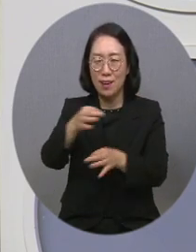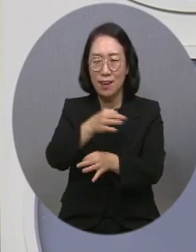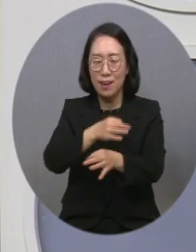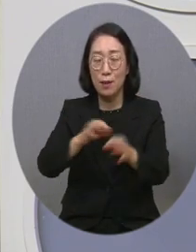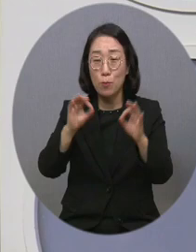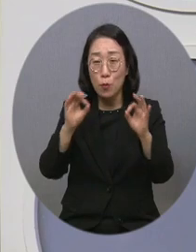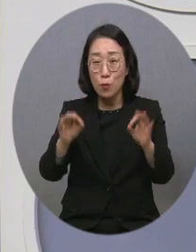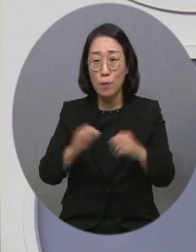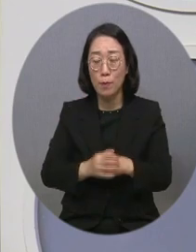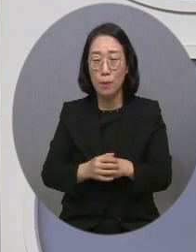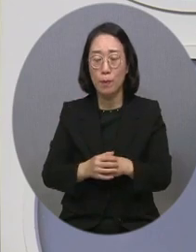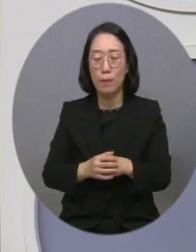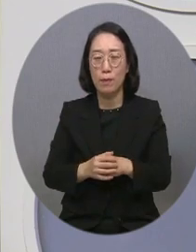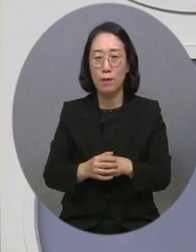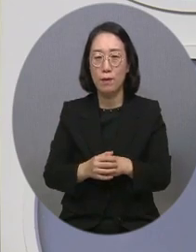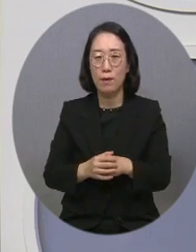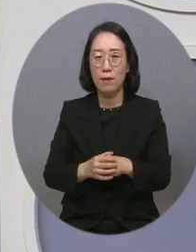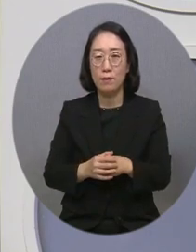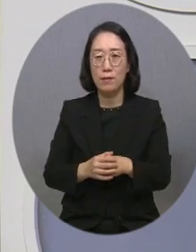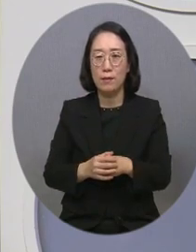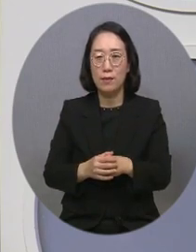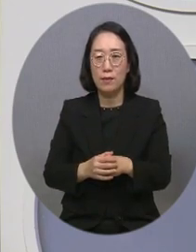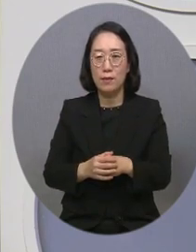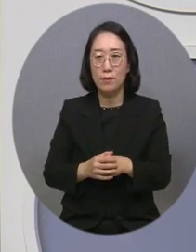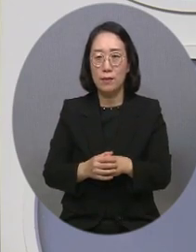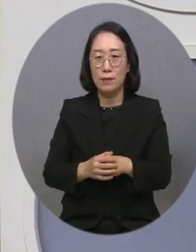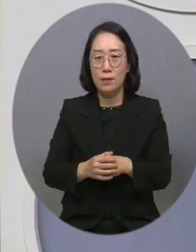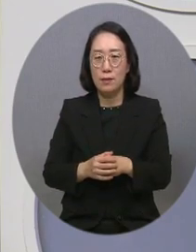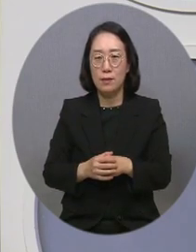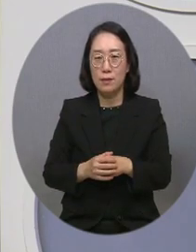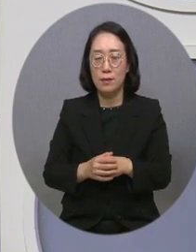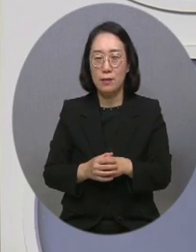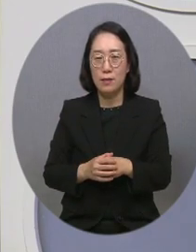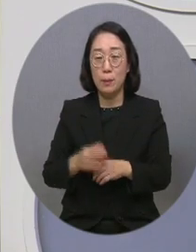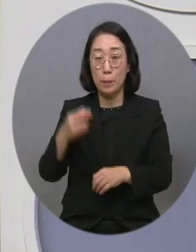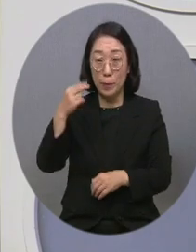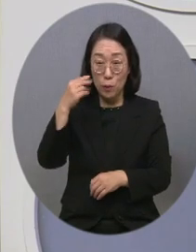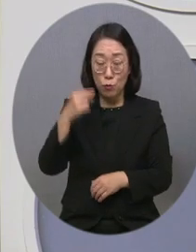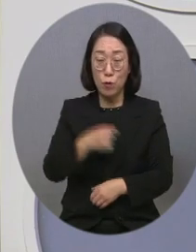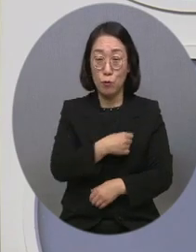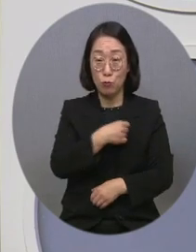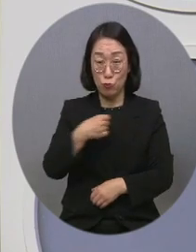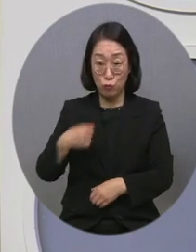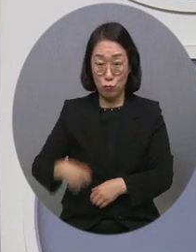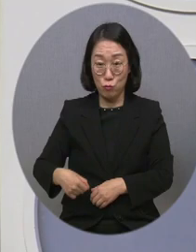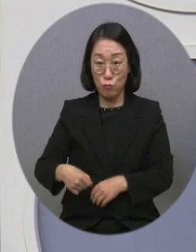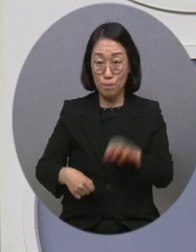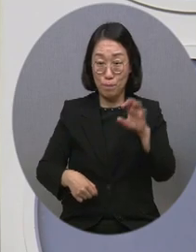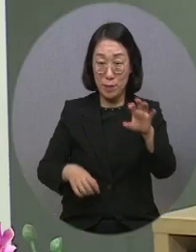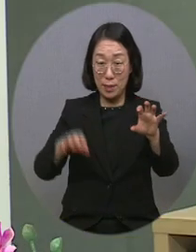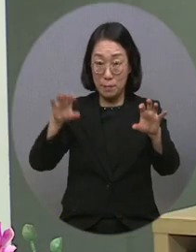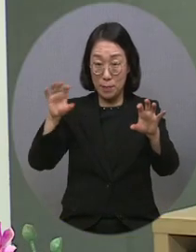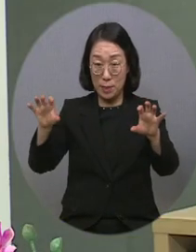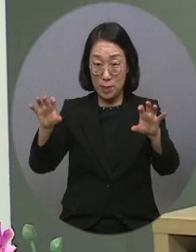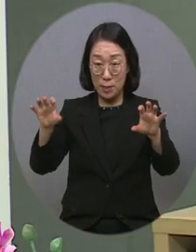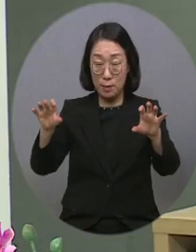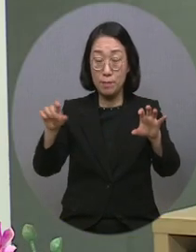이제 세계 경제 그 양축이라 하면은 미국과 중국이 양축이 되지